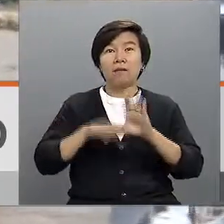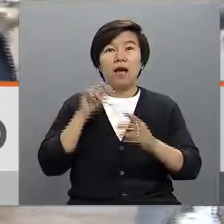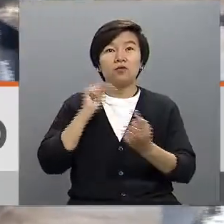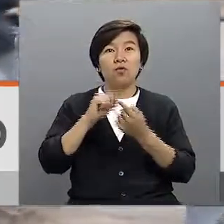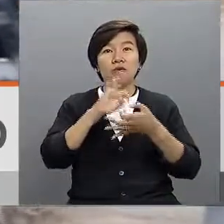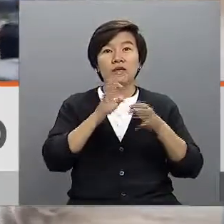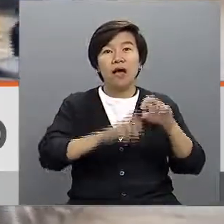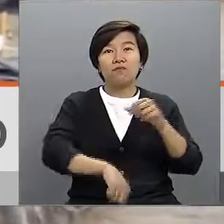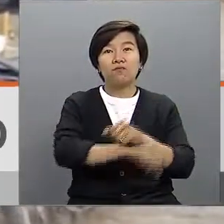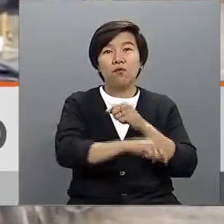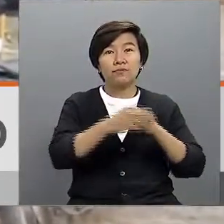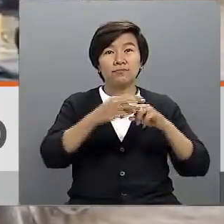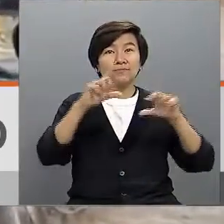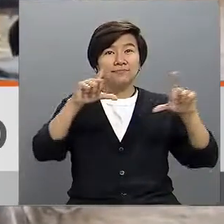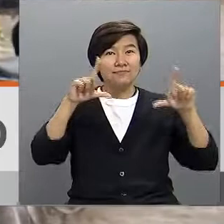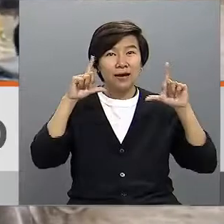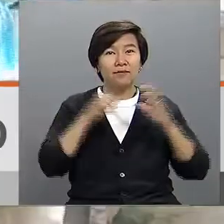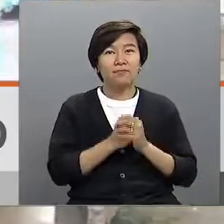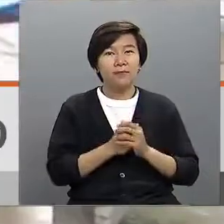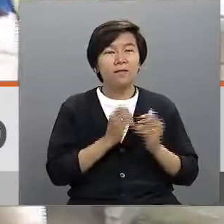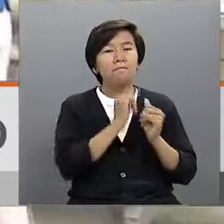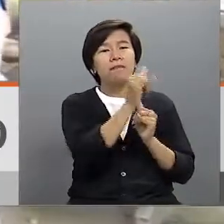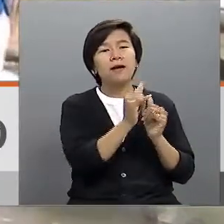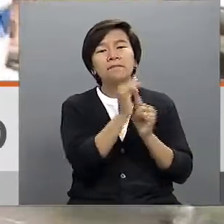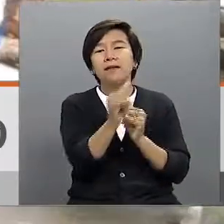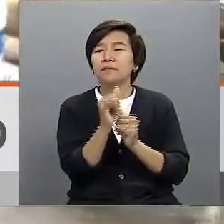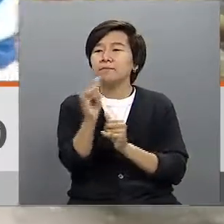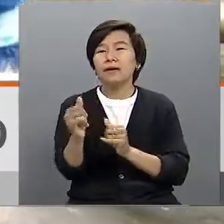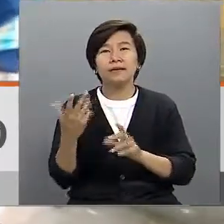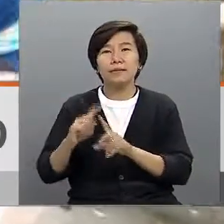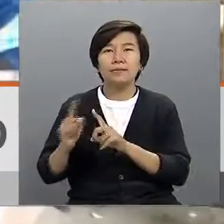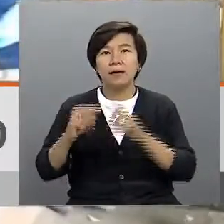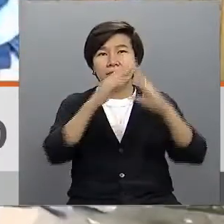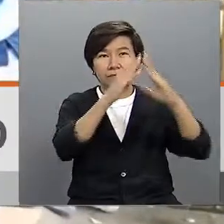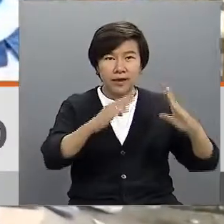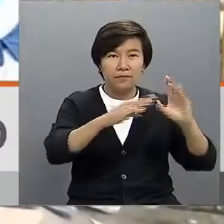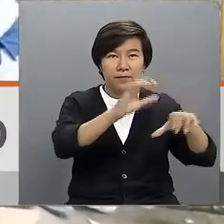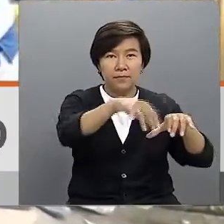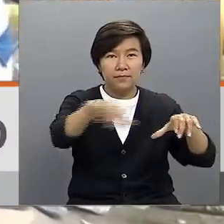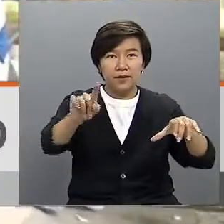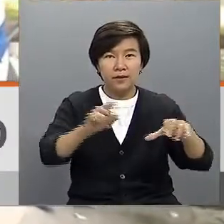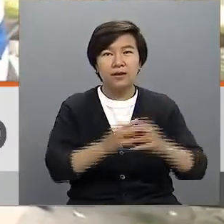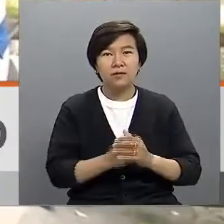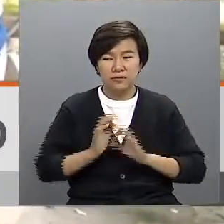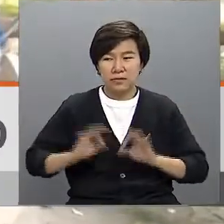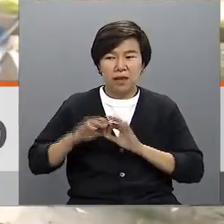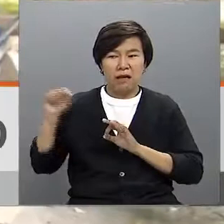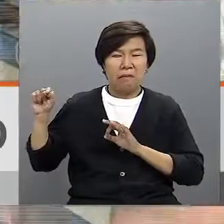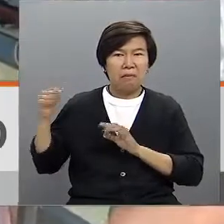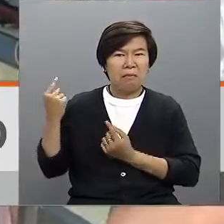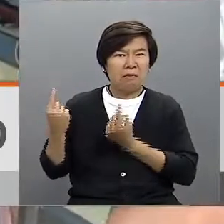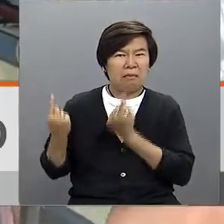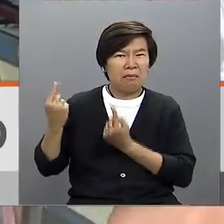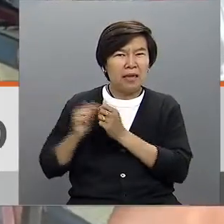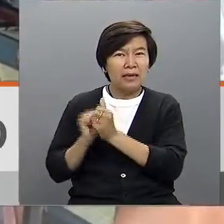ดและลงพื้นที่หาเสียงแนะนำตัวกับประชาชนทุกหลังคาเรือนจากต้องแข่งขันกับนายกิติศักดิ์กิติสิทโ